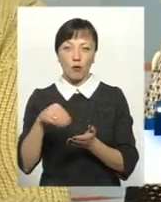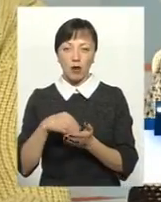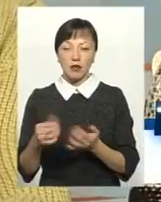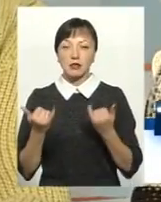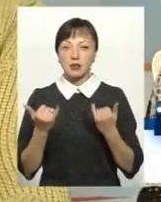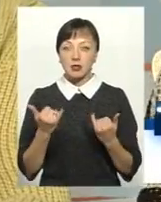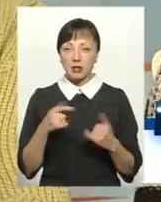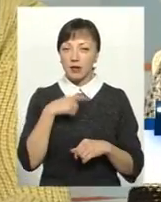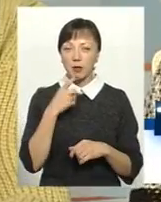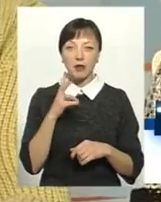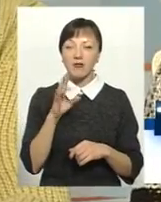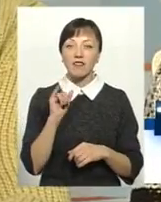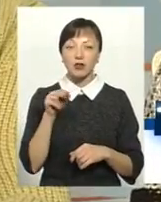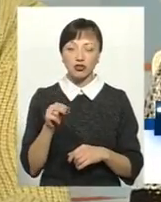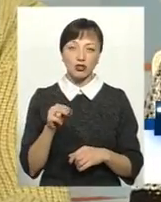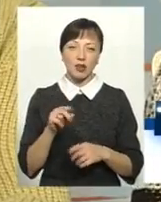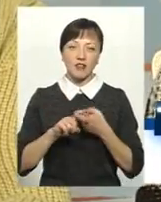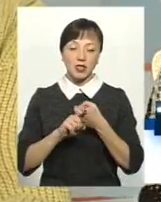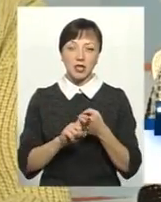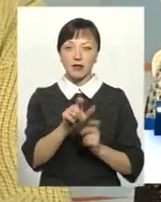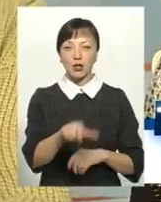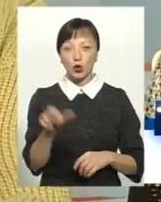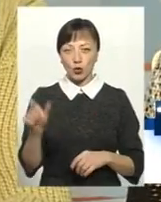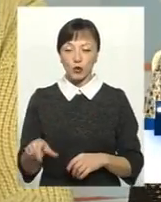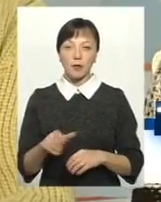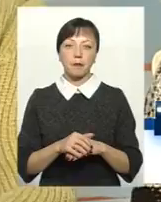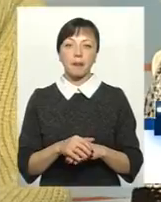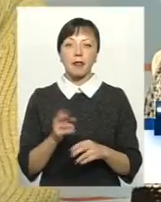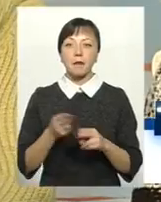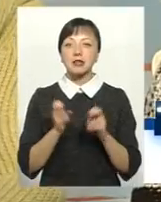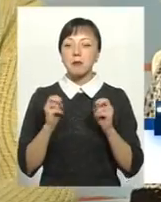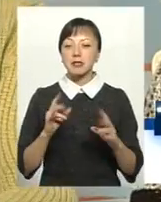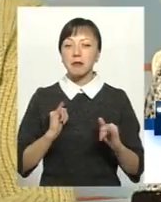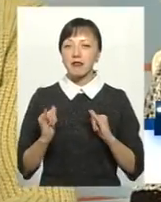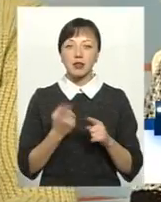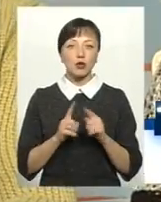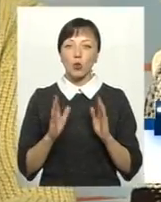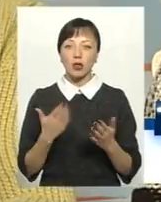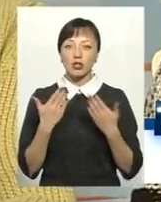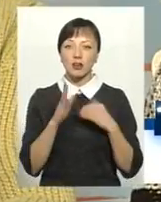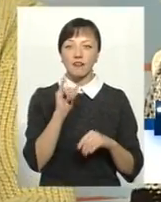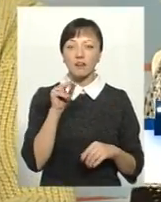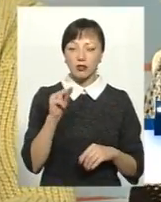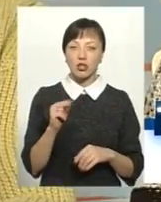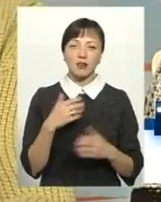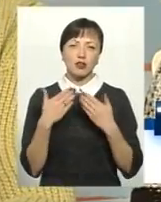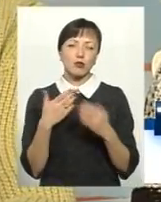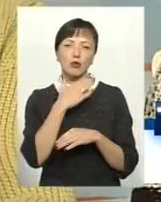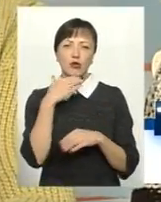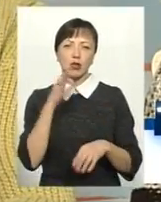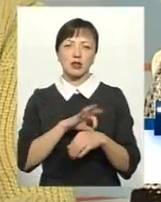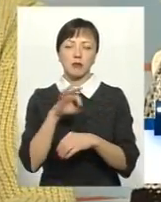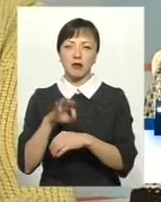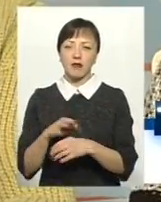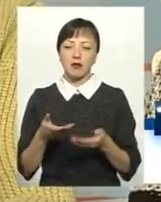мы сейчас говорим не только о ВИЧ-инфицированных людях, да, безопасное поведение – это не только в отношении ВИЧ, это в отношении многих